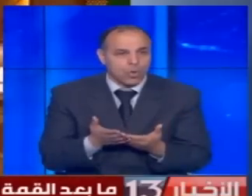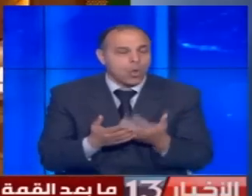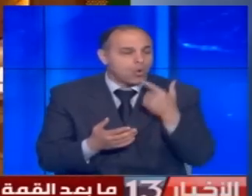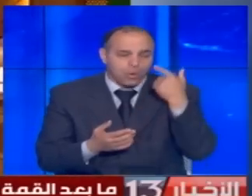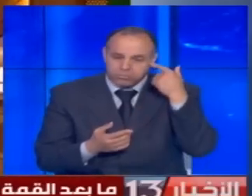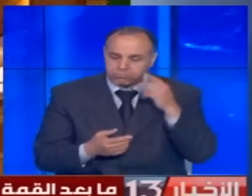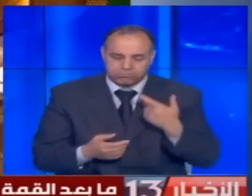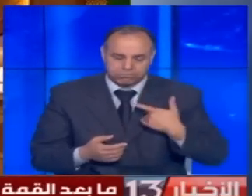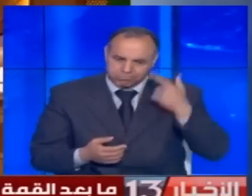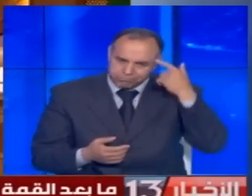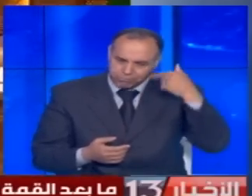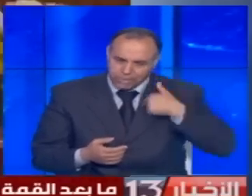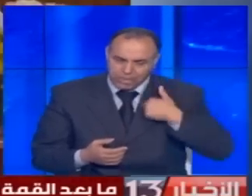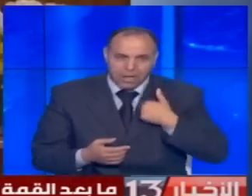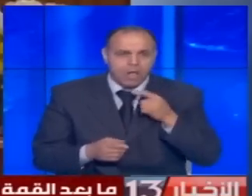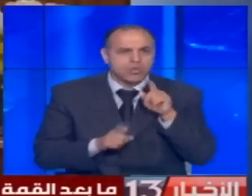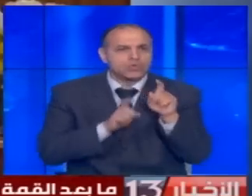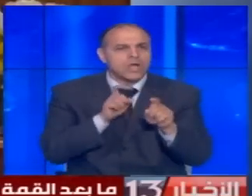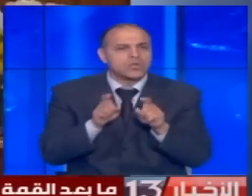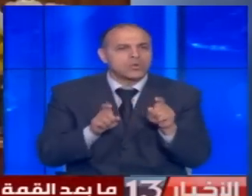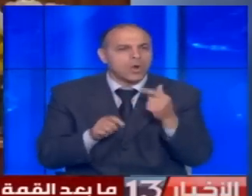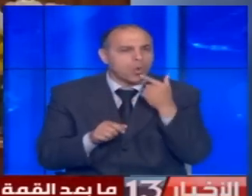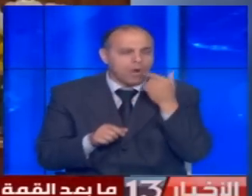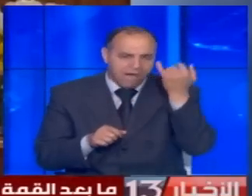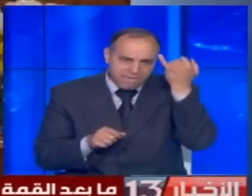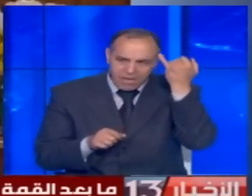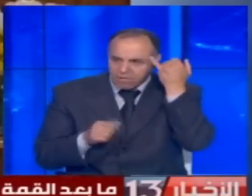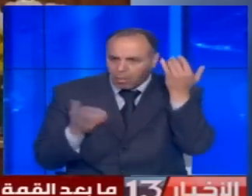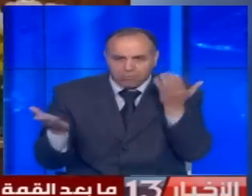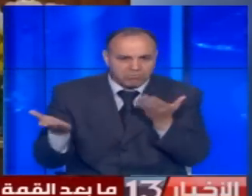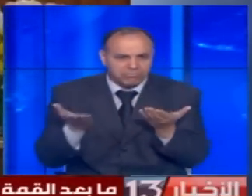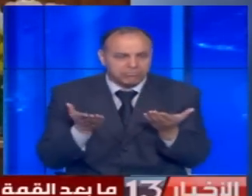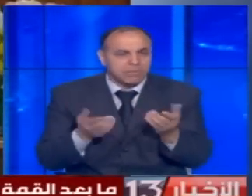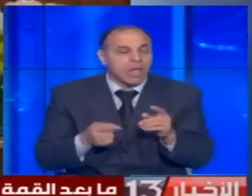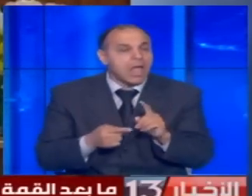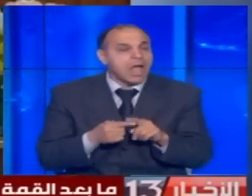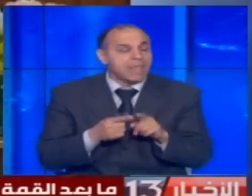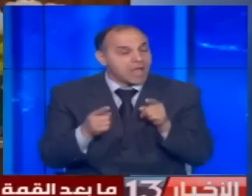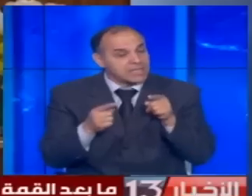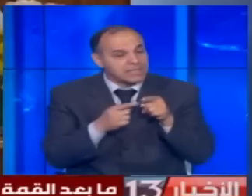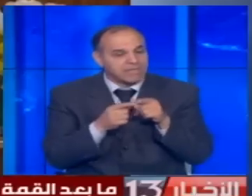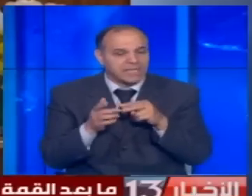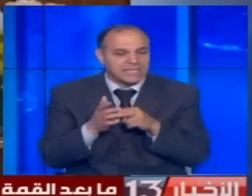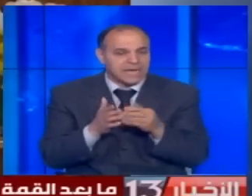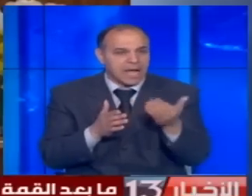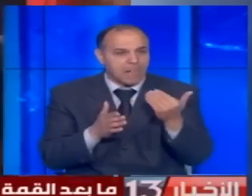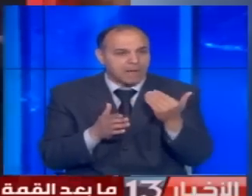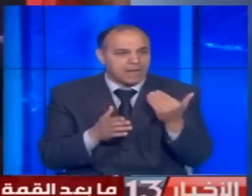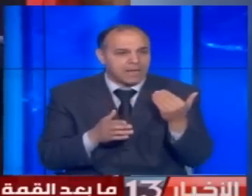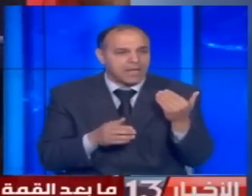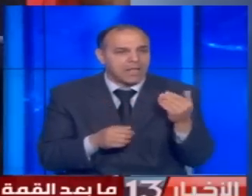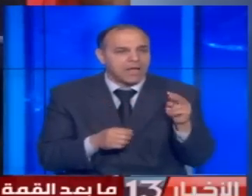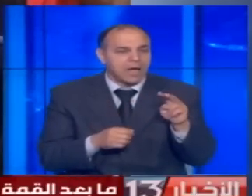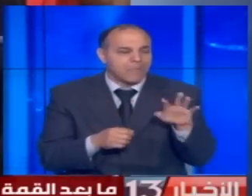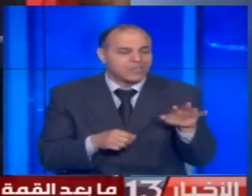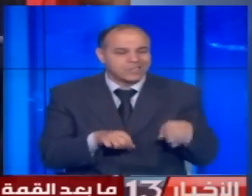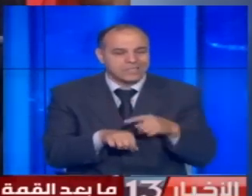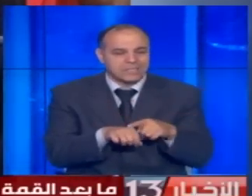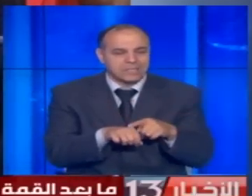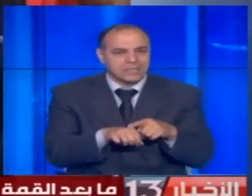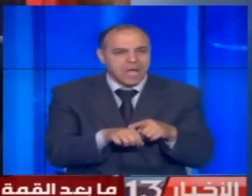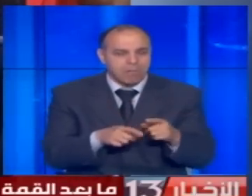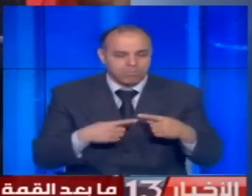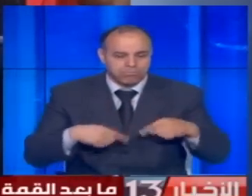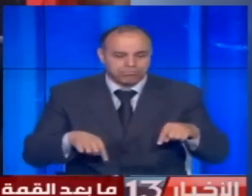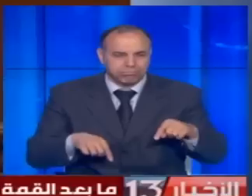الصالح مداخله لواحد وقفها عدوان ثلاثي استهدف سوريا قبل نحو اربع وعشرين ساعه من بدء قمه